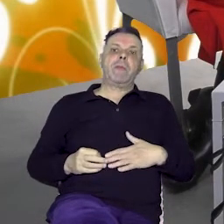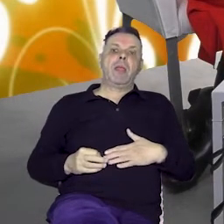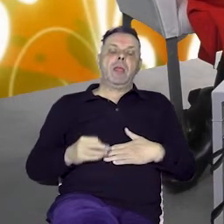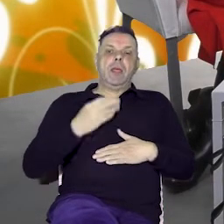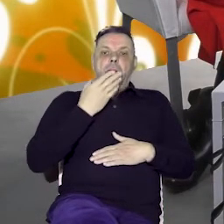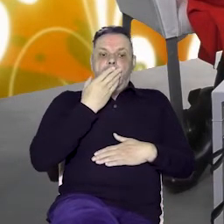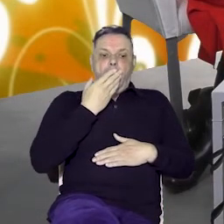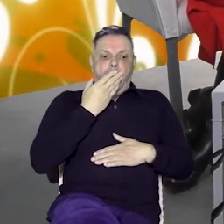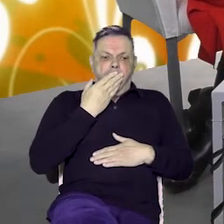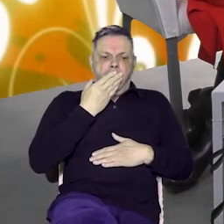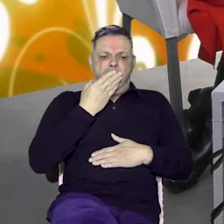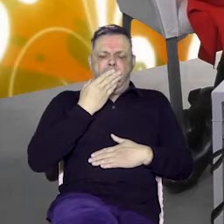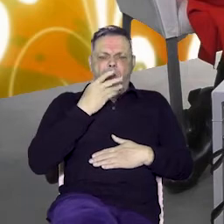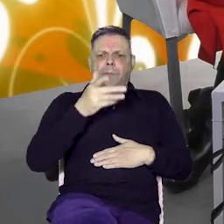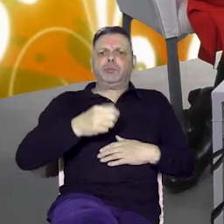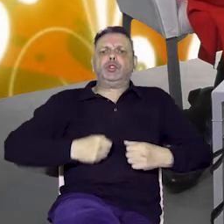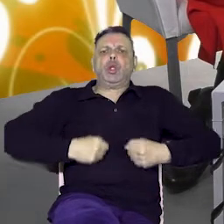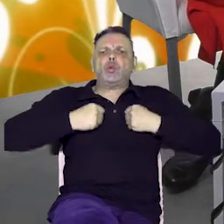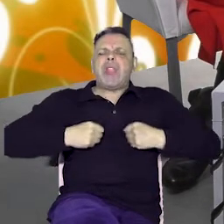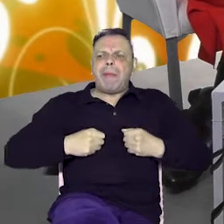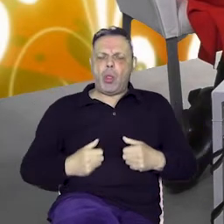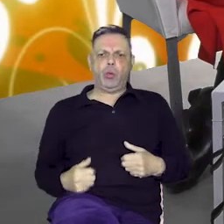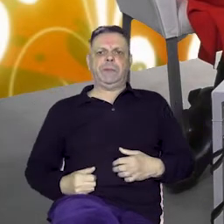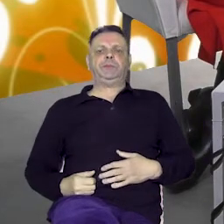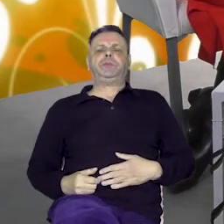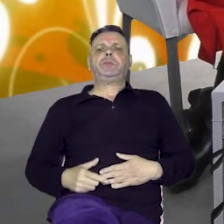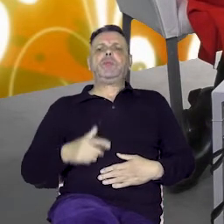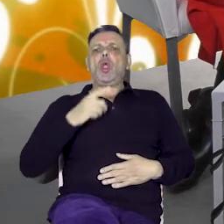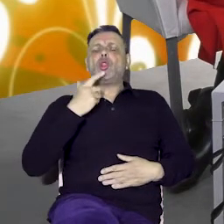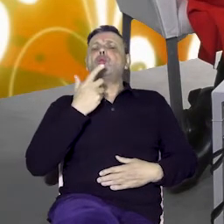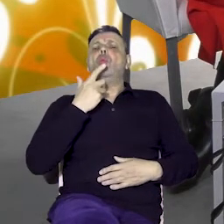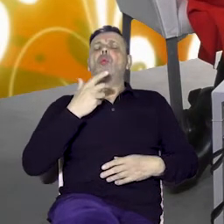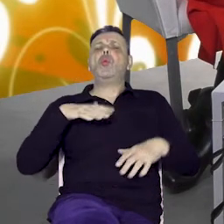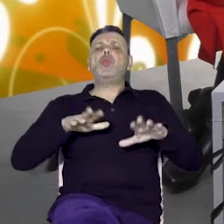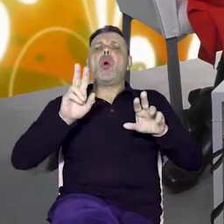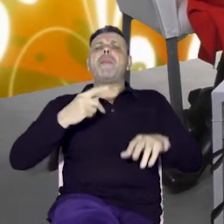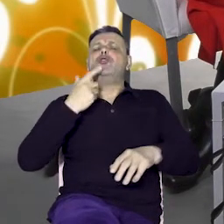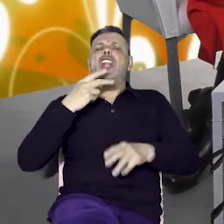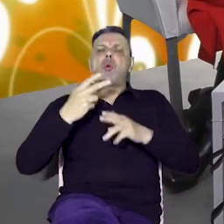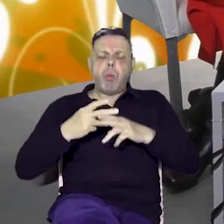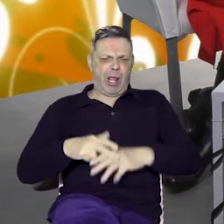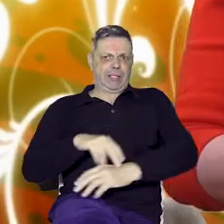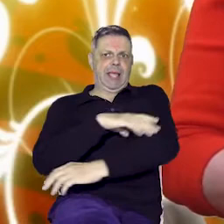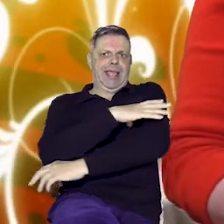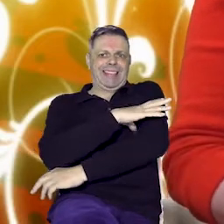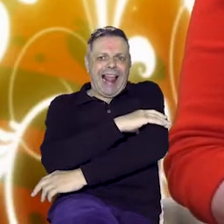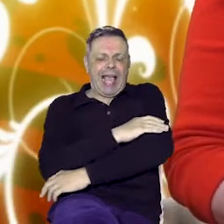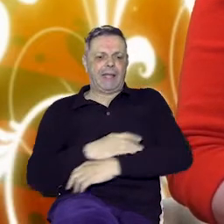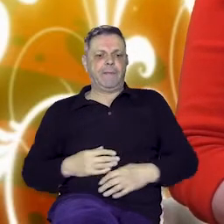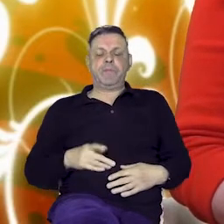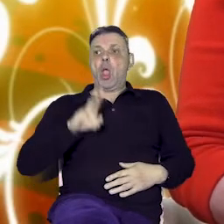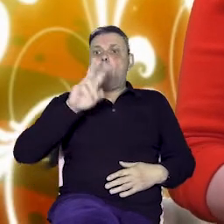krajeva morbidno debeli, to su hipertoničari, to su dijabetičari, to su ljudi koji imaju bolesti u svojoj